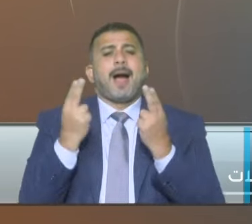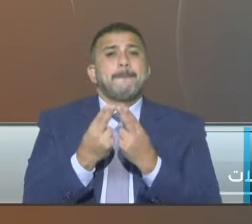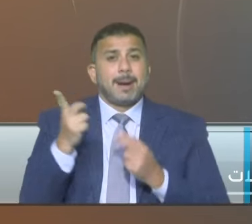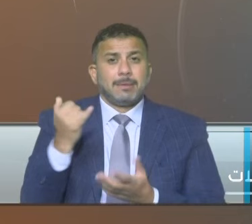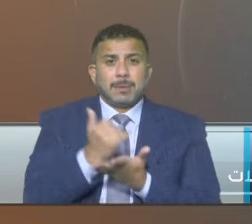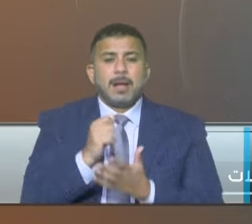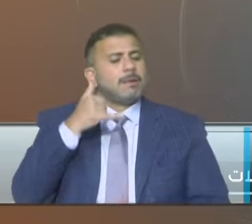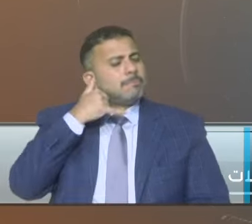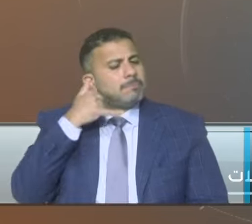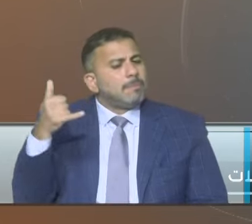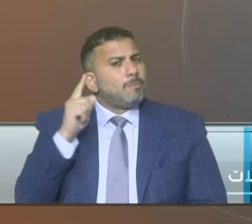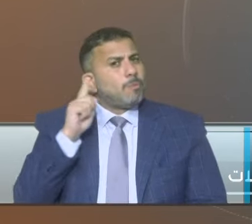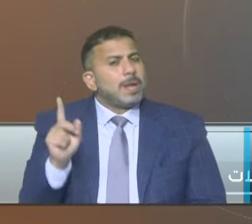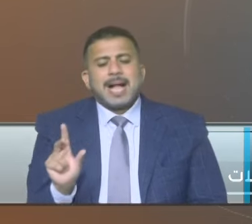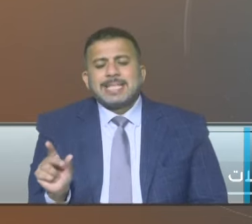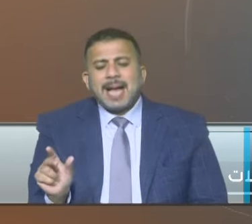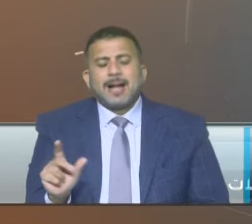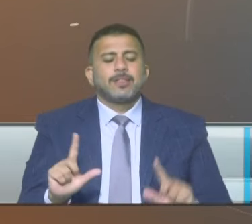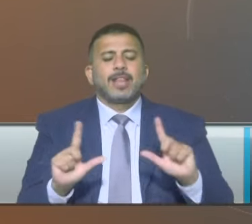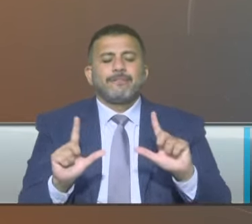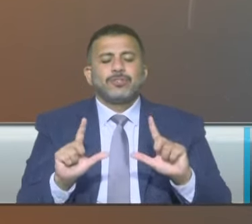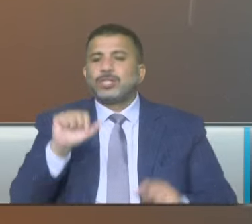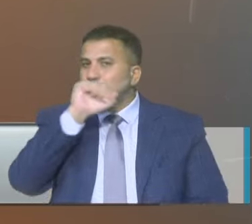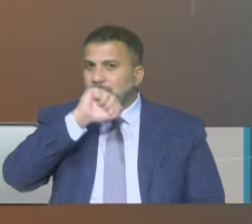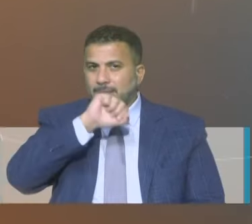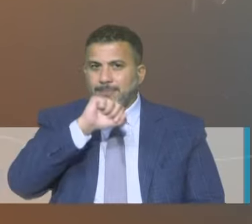عبر برنامج الخط المباشر في اذاعات وتلفزيون